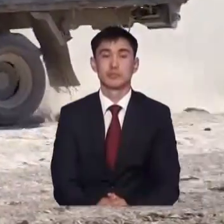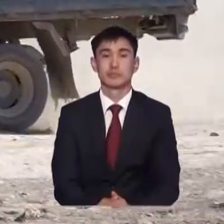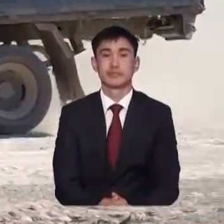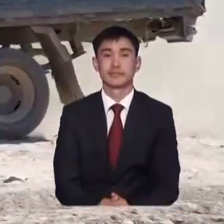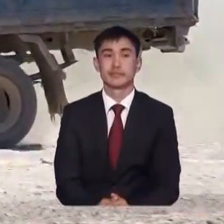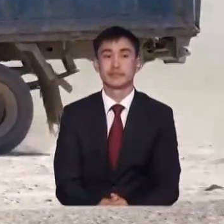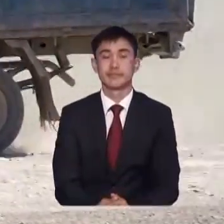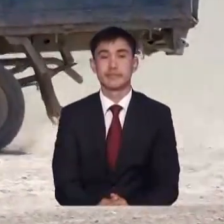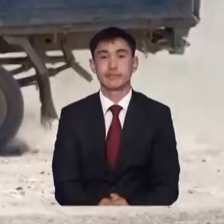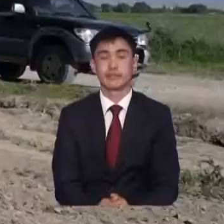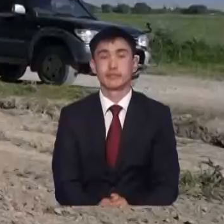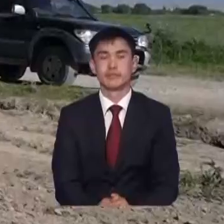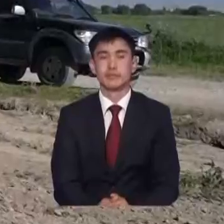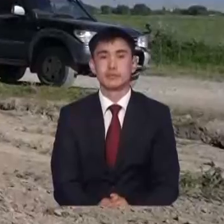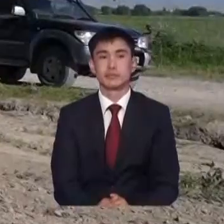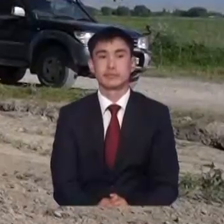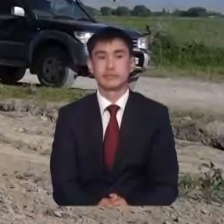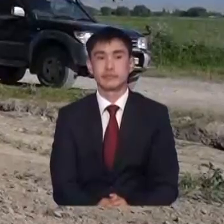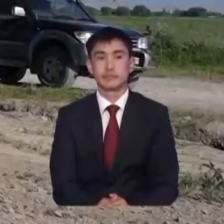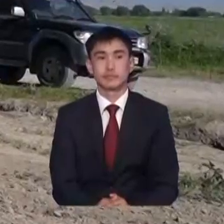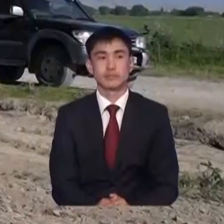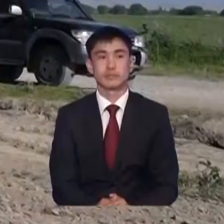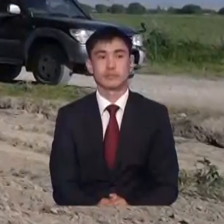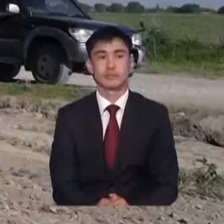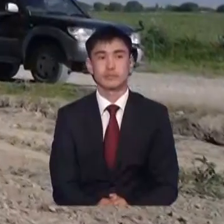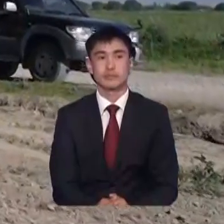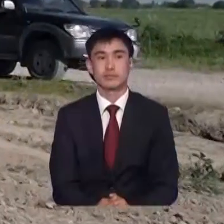закриева Нурай базарган хабит Абдурахман телерадиокомпания